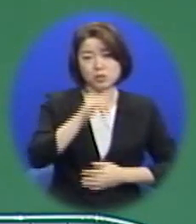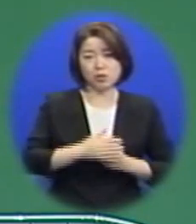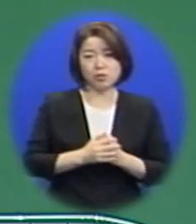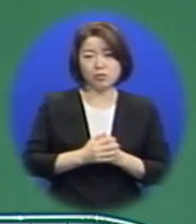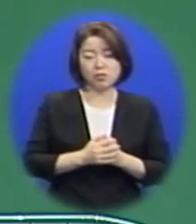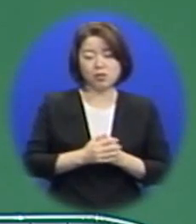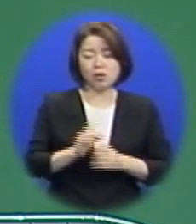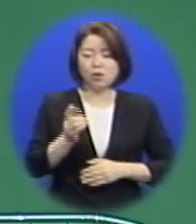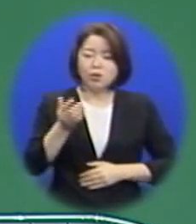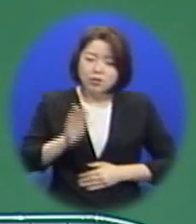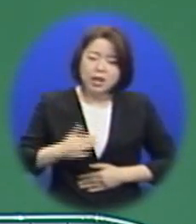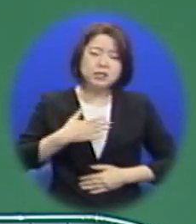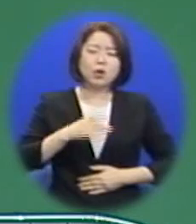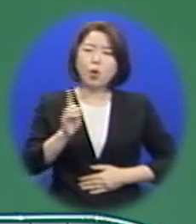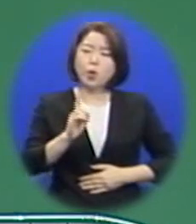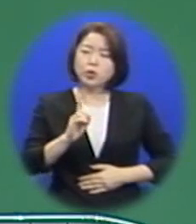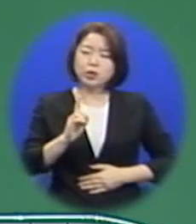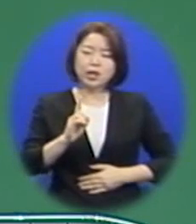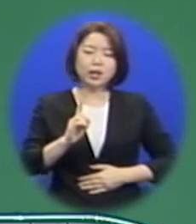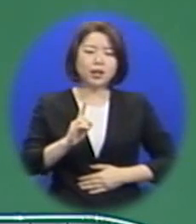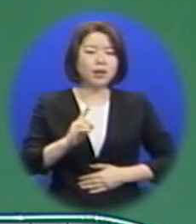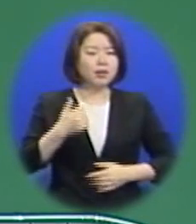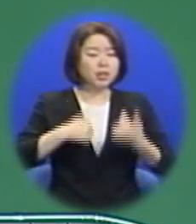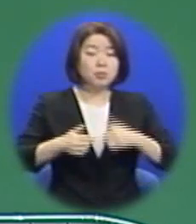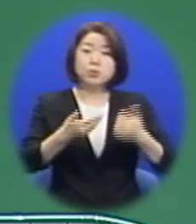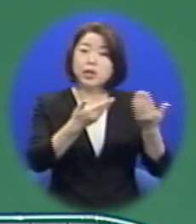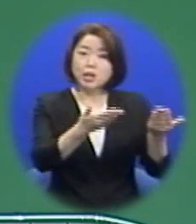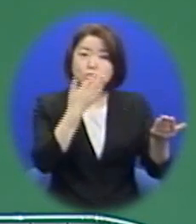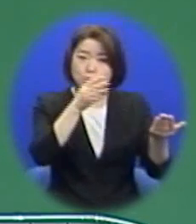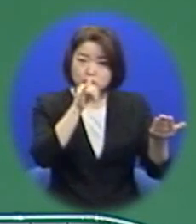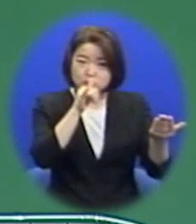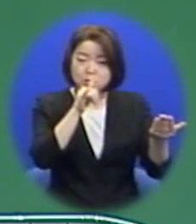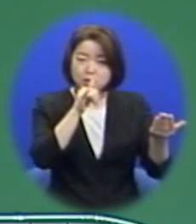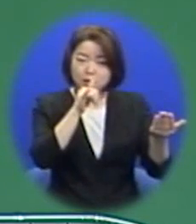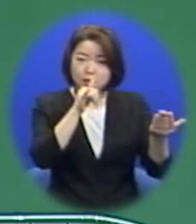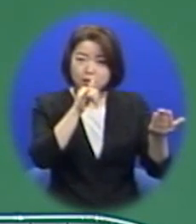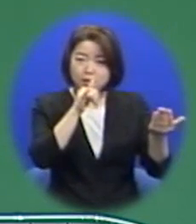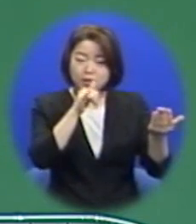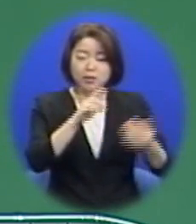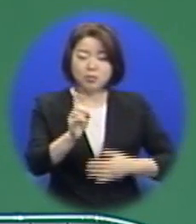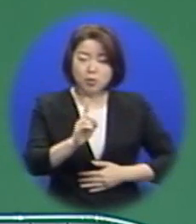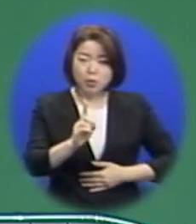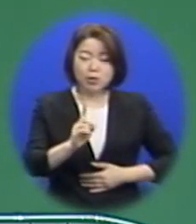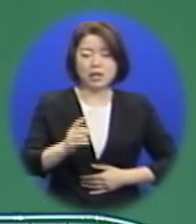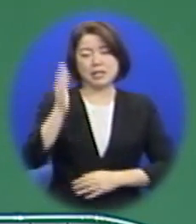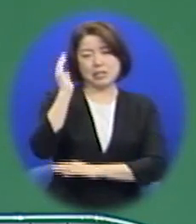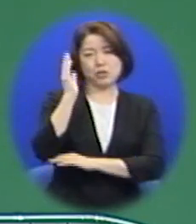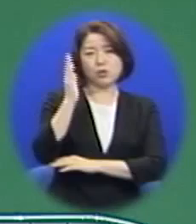할 수 있어요? 설교 때 웃기는 이야기를 많이 하는 거죠.